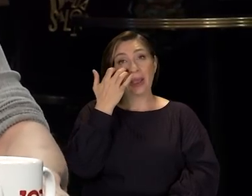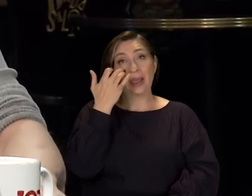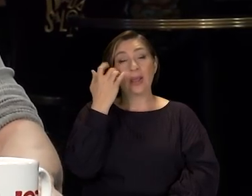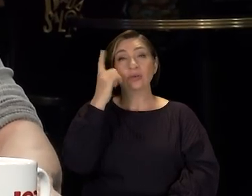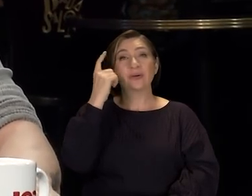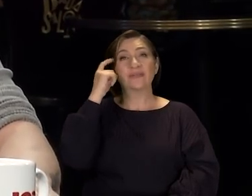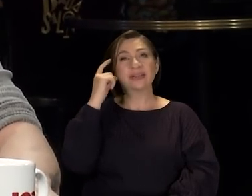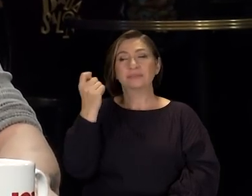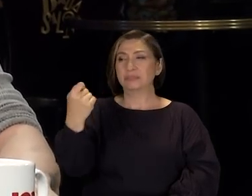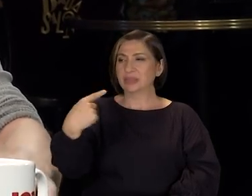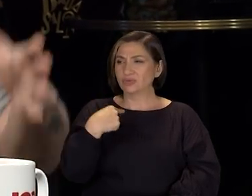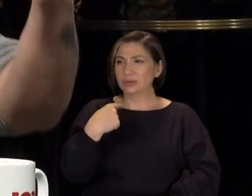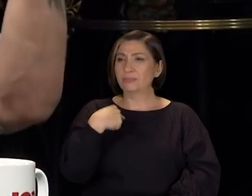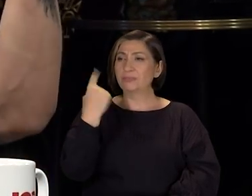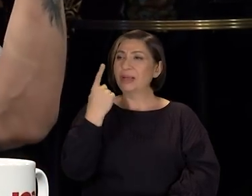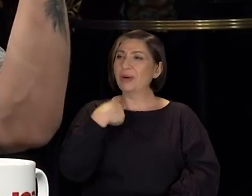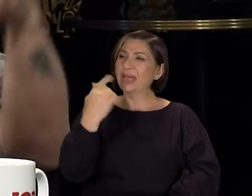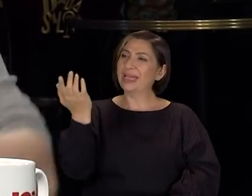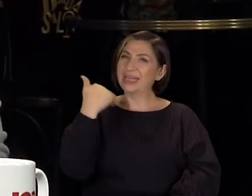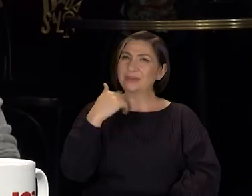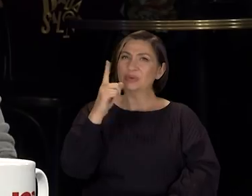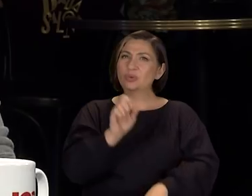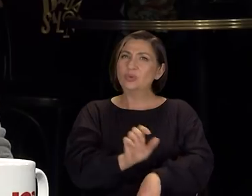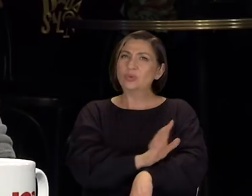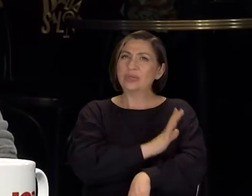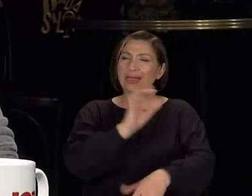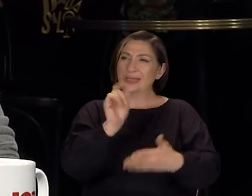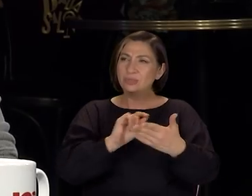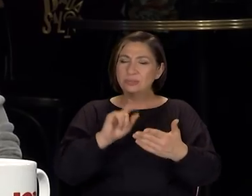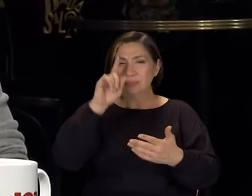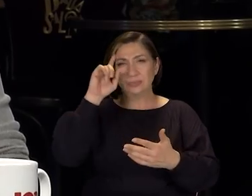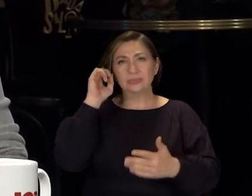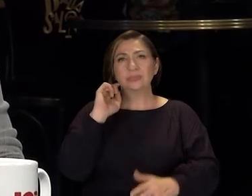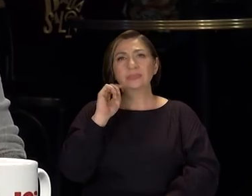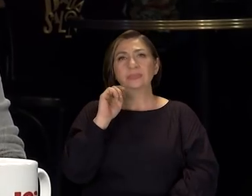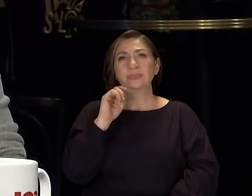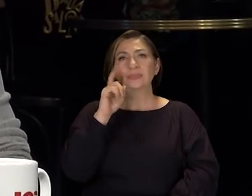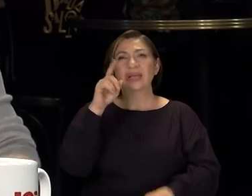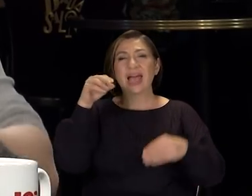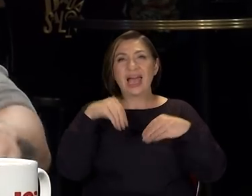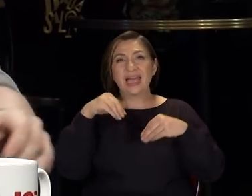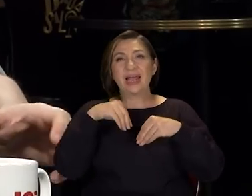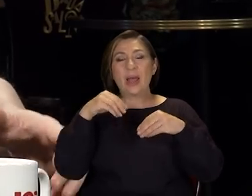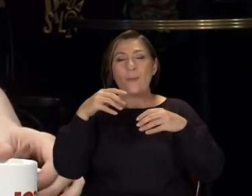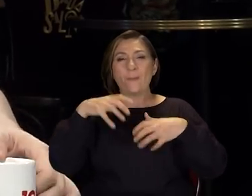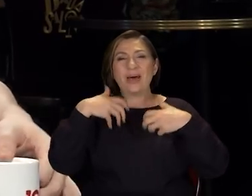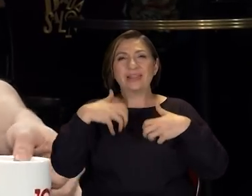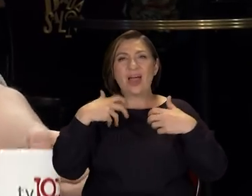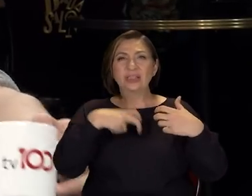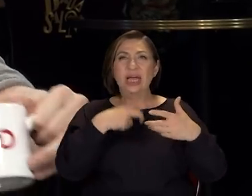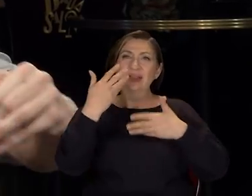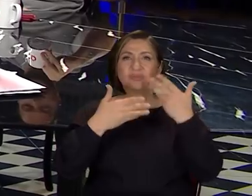Evet. Önce bana mesaj attı. Biri bana gelsin gibi bir, yani duygusal bir şarkı yazmışım. Evet. Düşün bir ayıyla pandanın aşkını anlatacağız